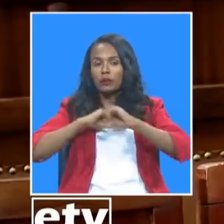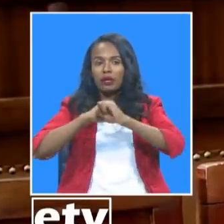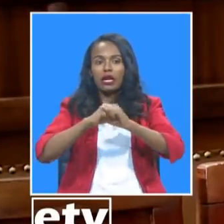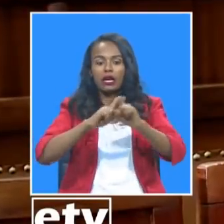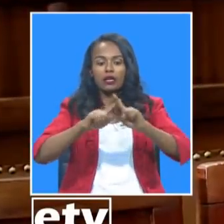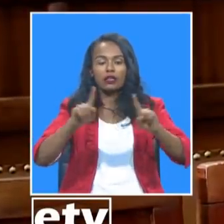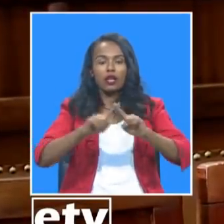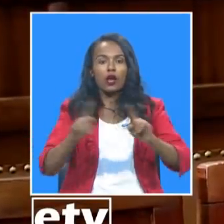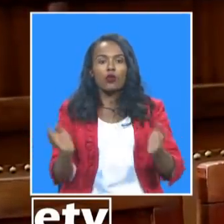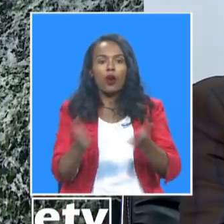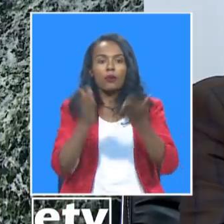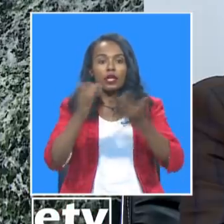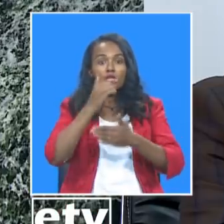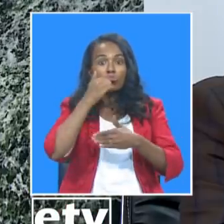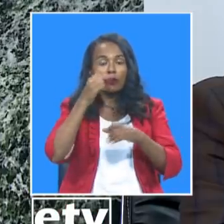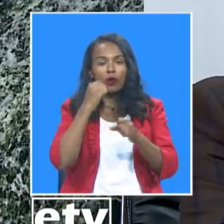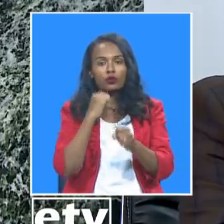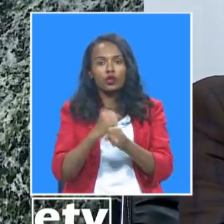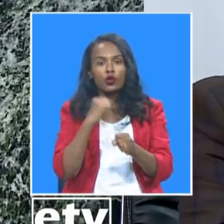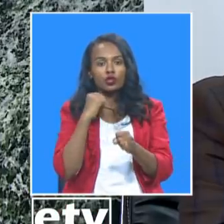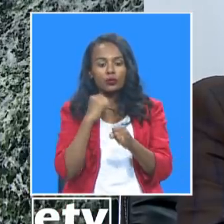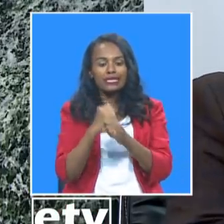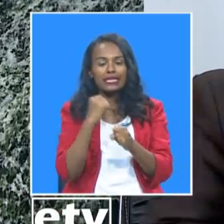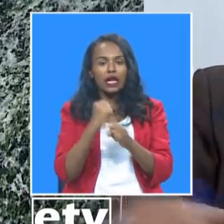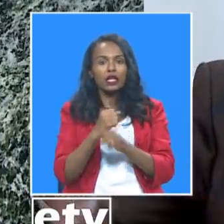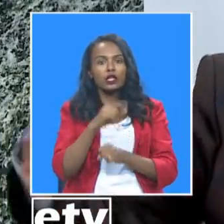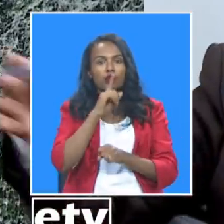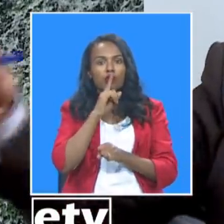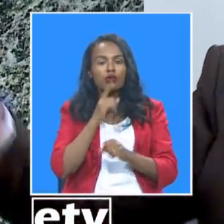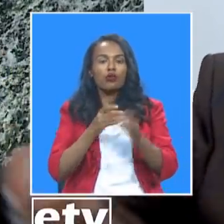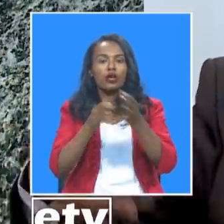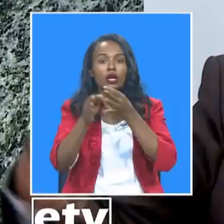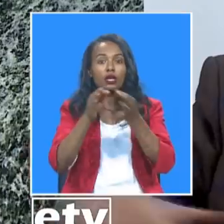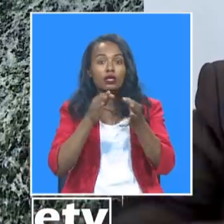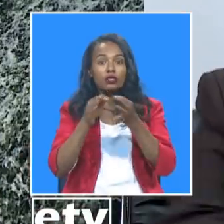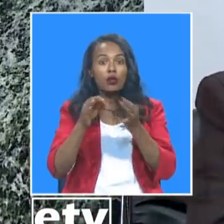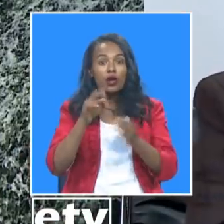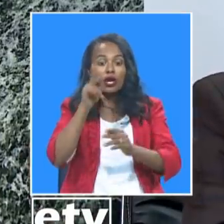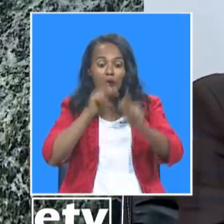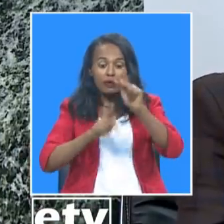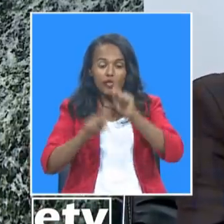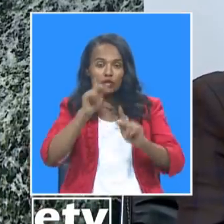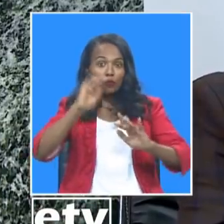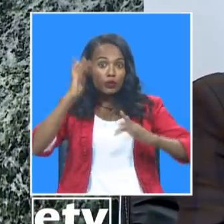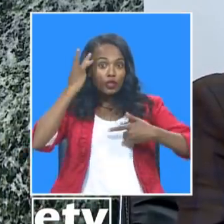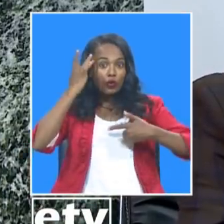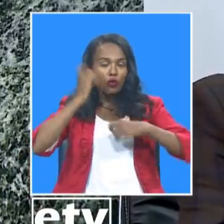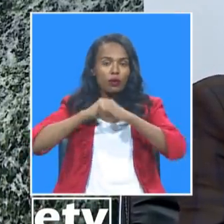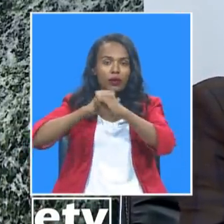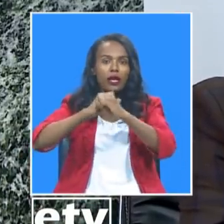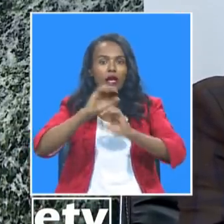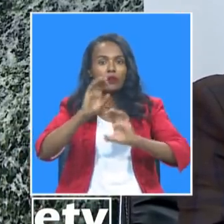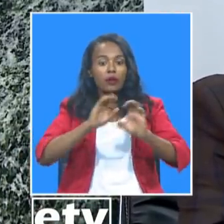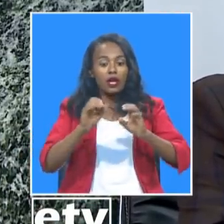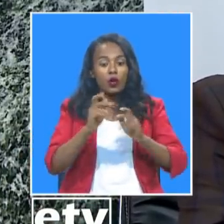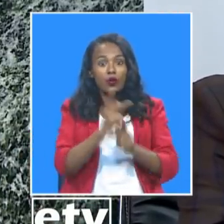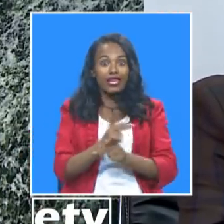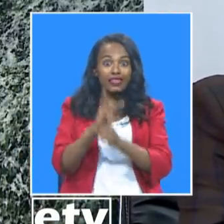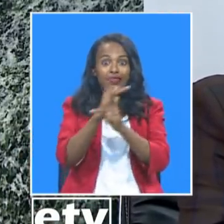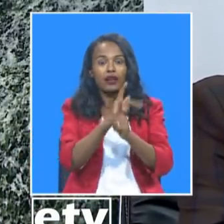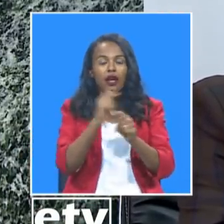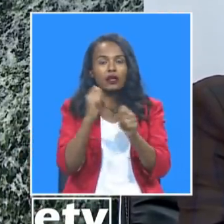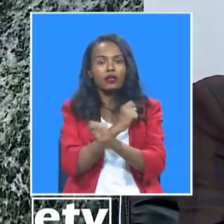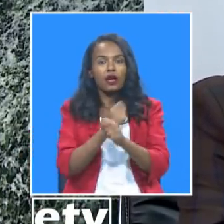የተለያዩ አበረታች የሚባሉ ስራዎች መከናወናቸውን ነው የገለጸው። ይሁን እንጂ ህብረተሰቡ በሽታውን ለመከላከል የሚያደርገው የጥንቃቄ